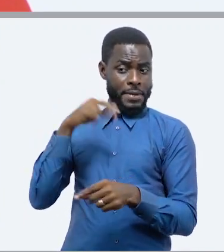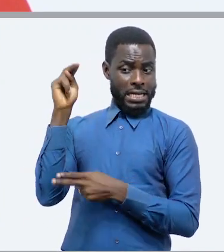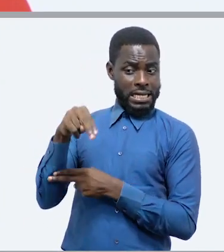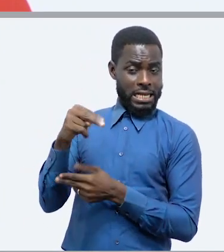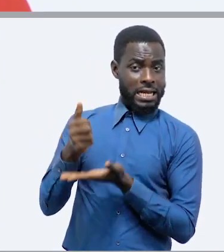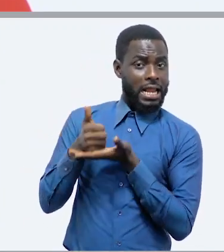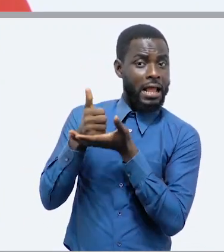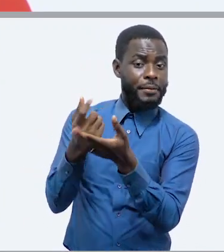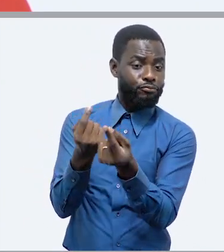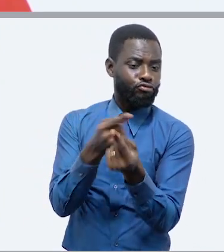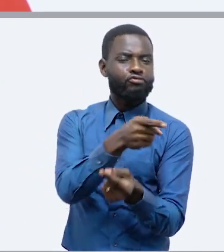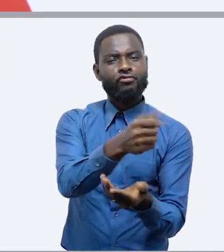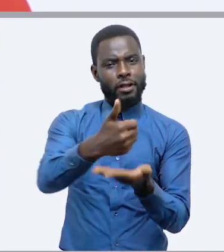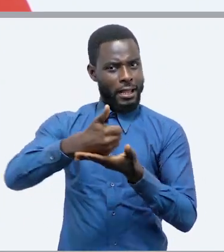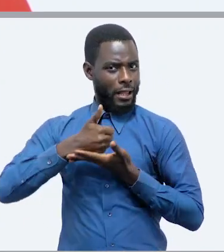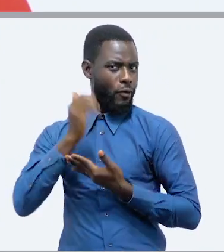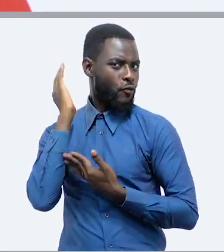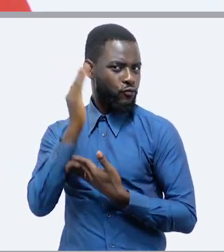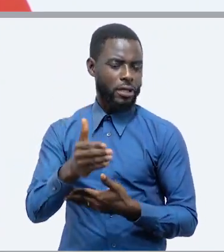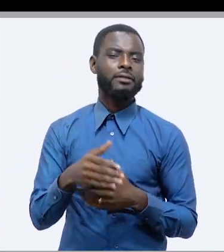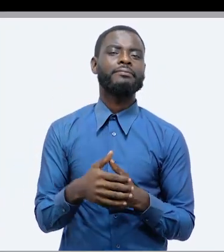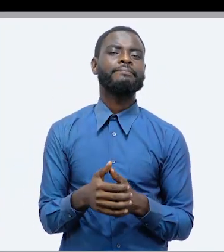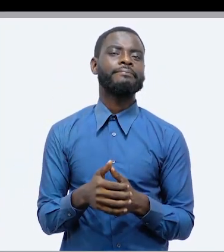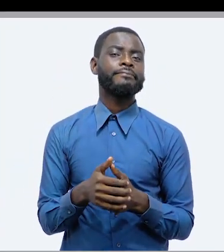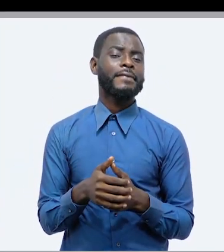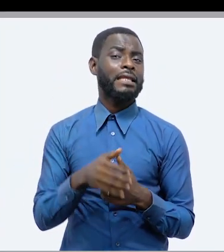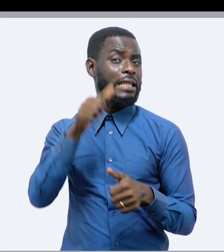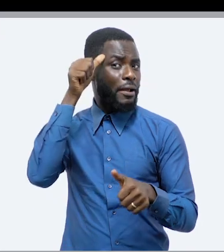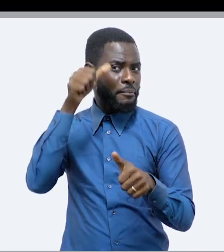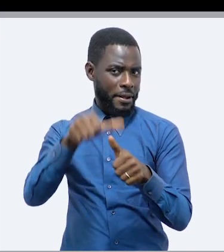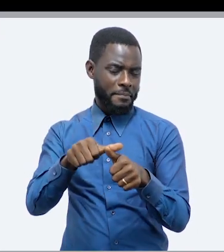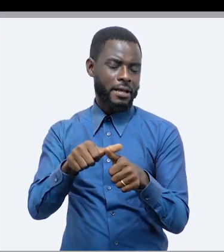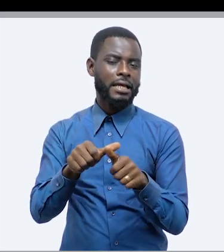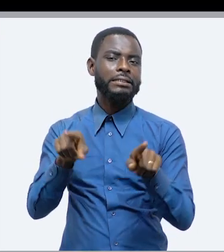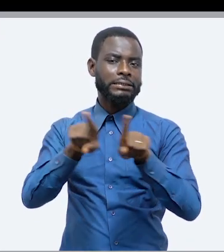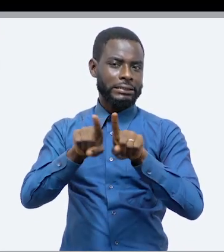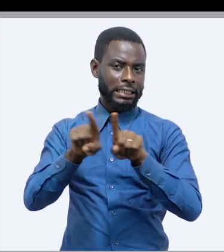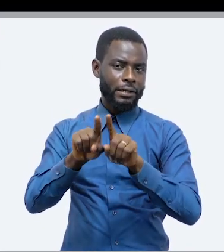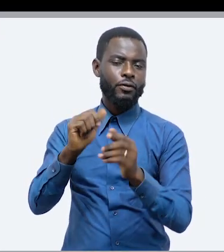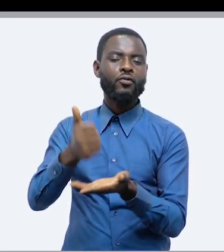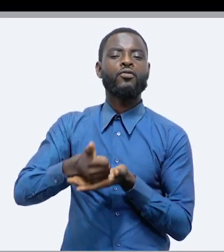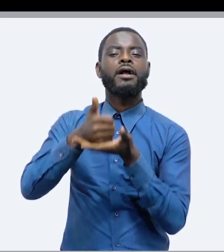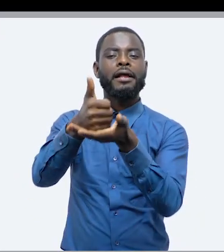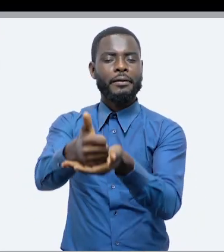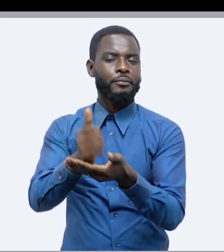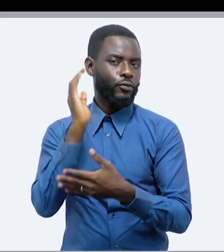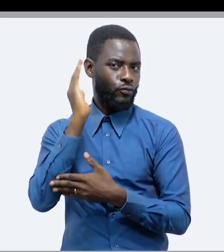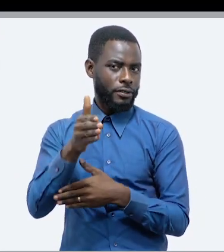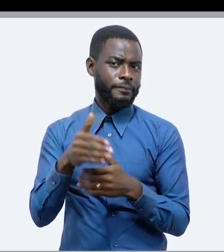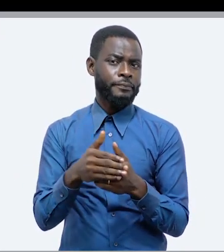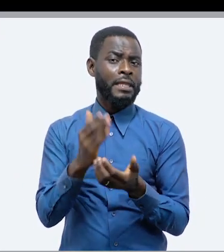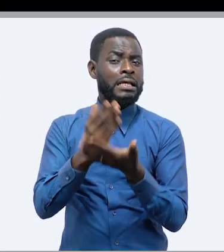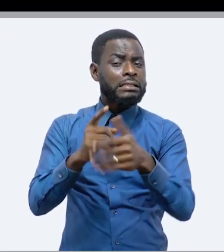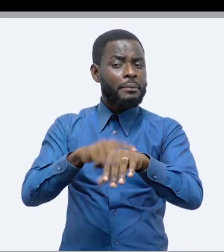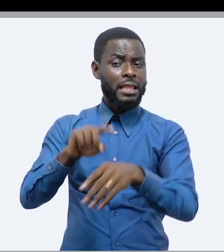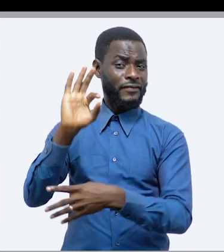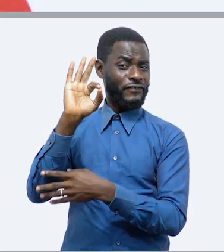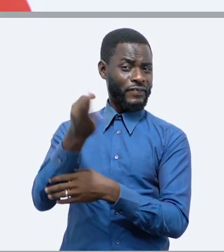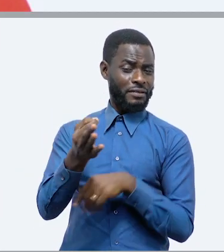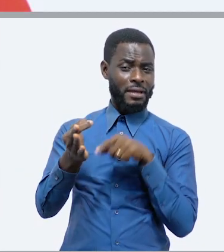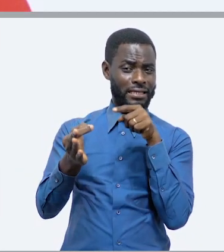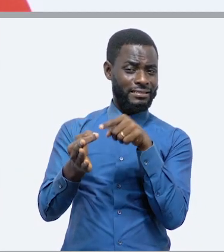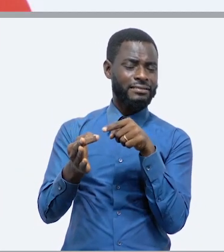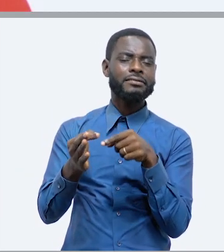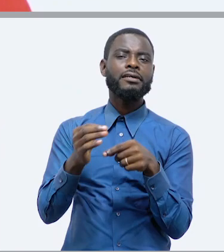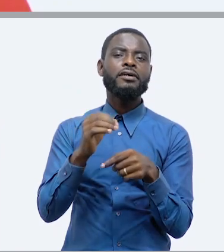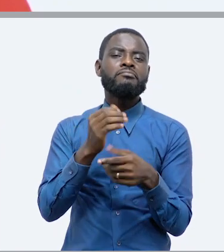onine ashe ni bi o ti ahi. Na nyo bo ke network no shramu, ha wo nuo he ake, wo ye we kukumli.